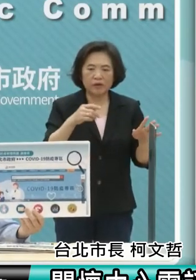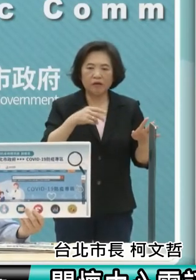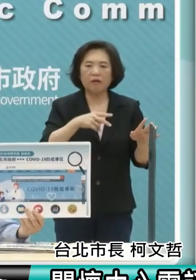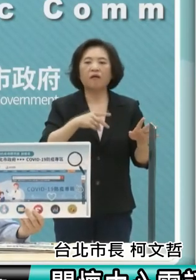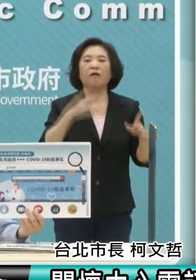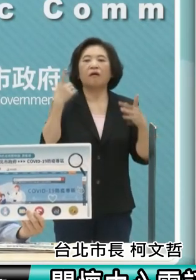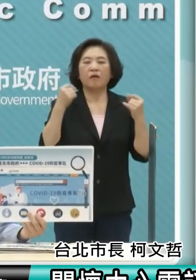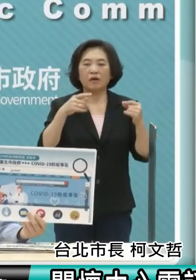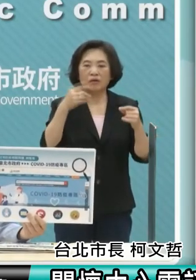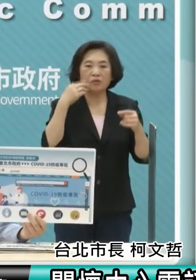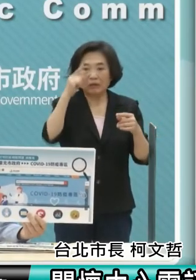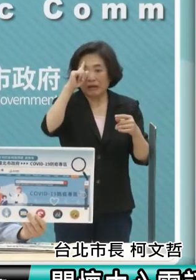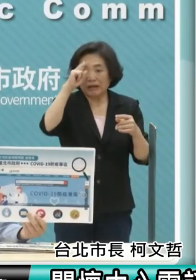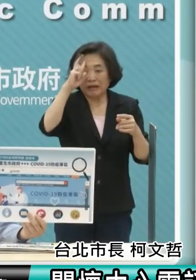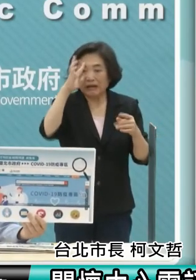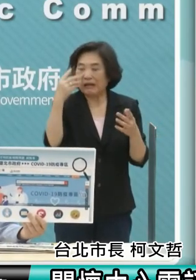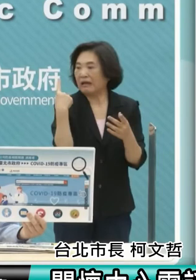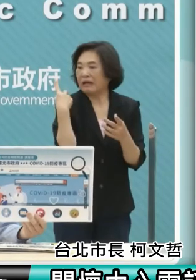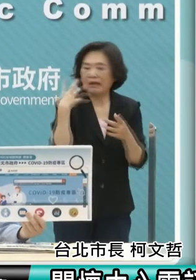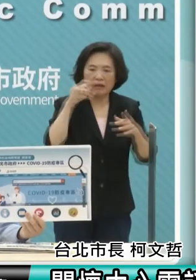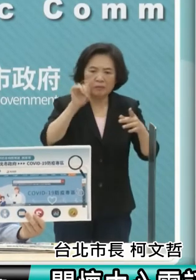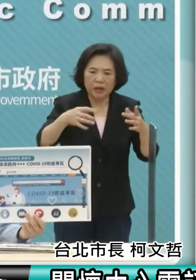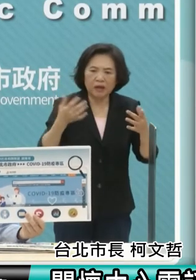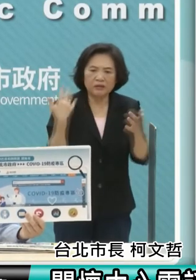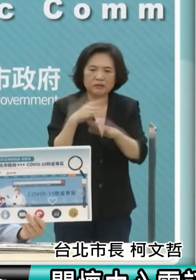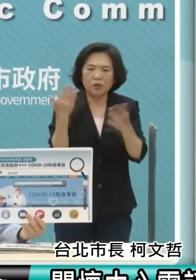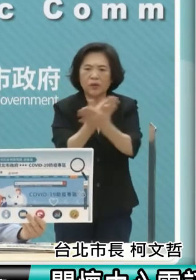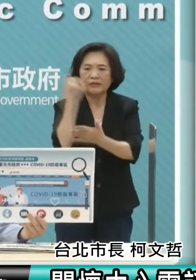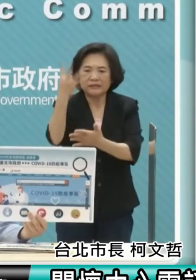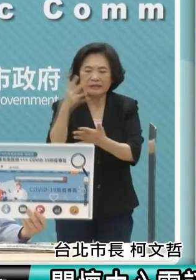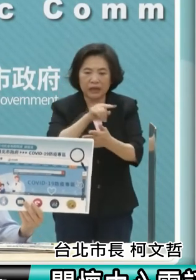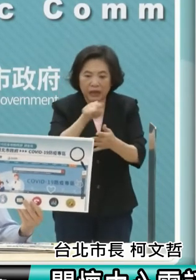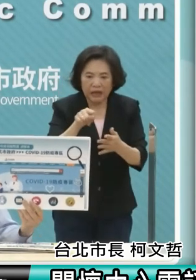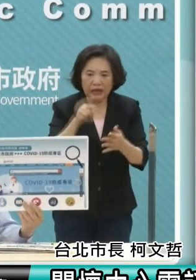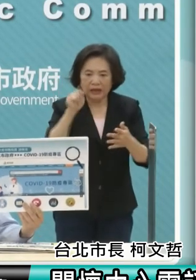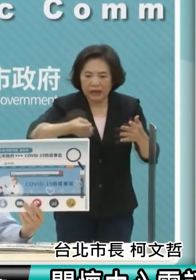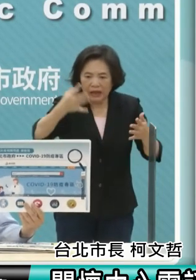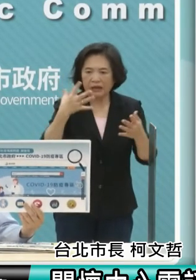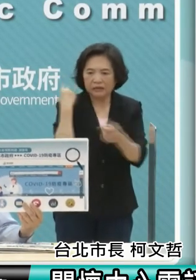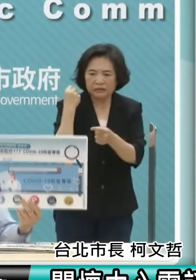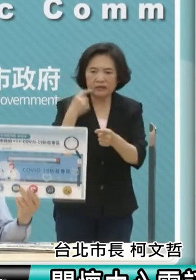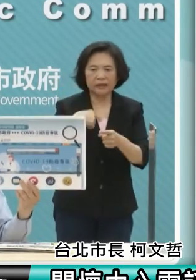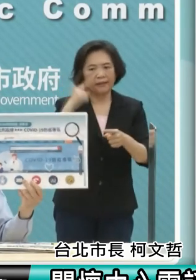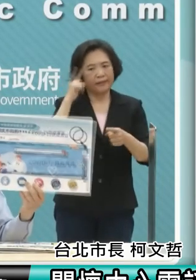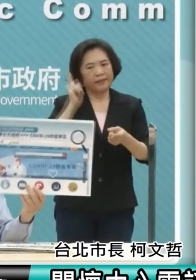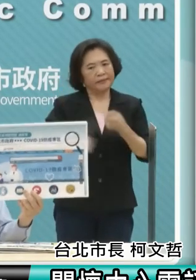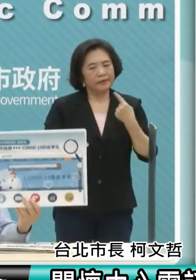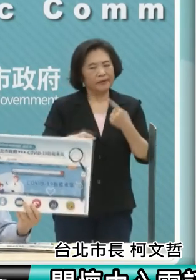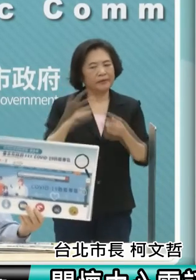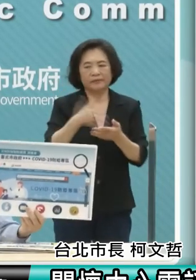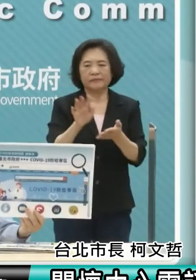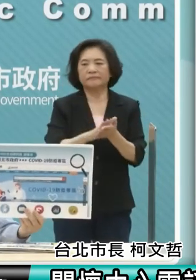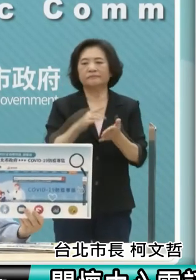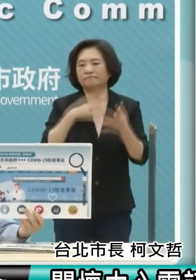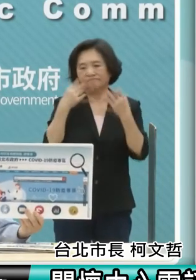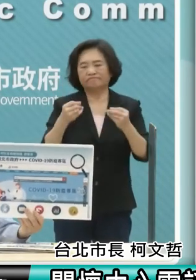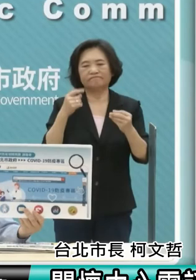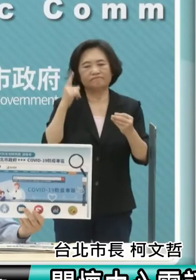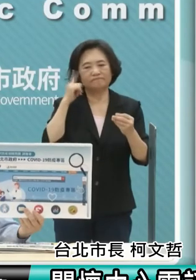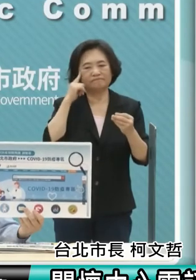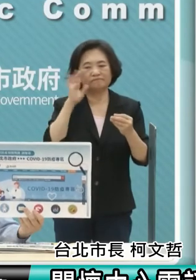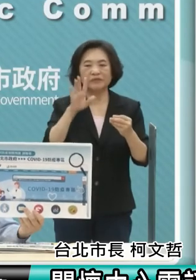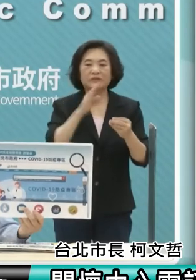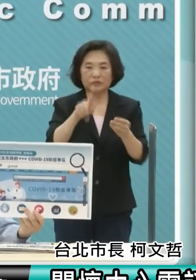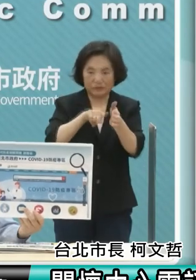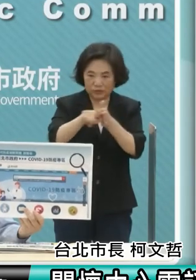隔2、3天它已经换了，你知道那你看到旧的资料又说不对所以这样这个也希望透过一